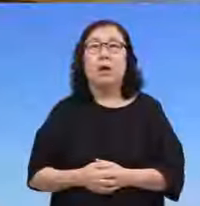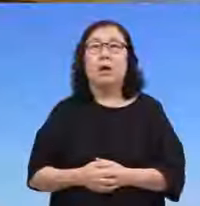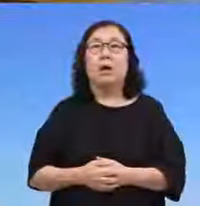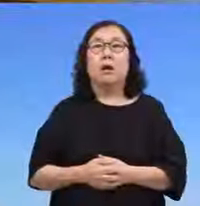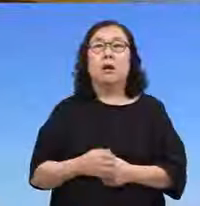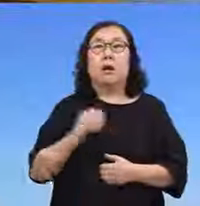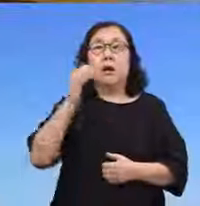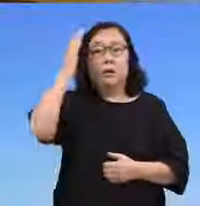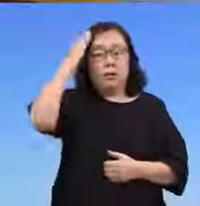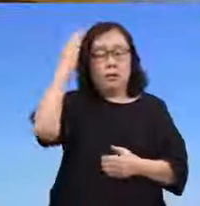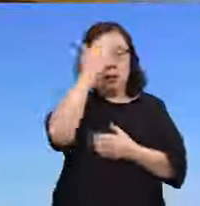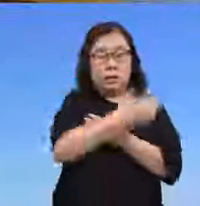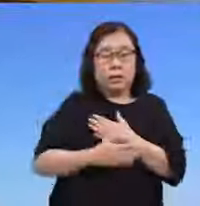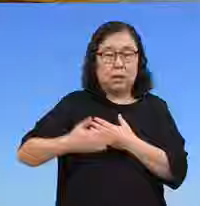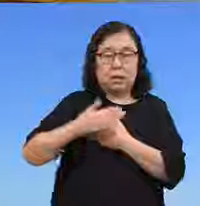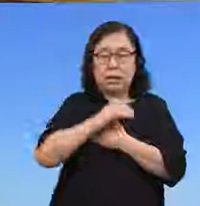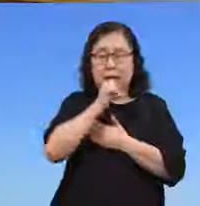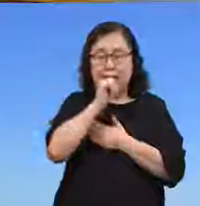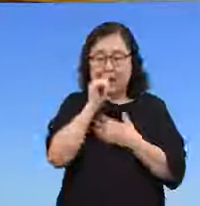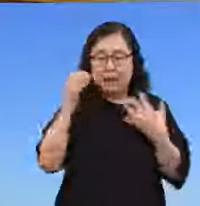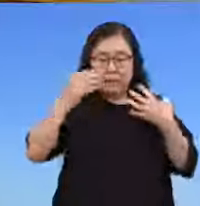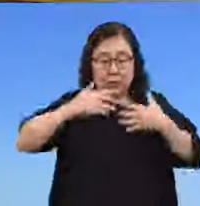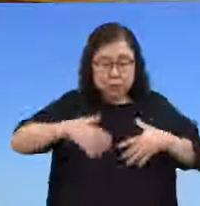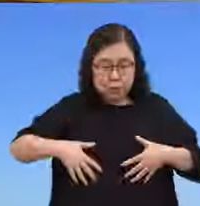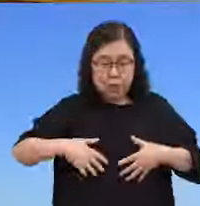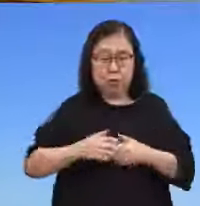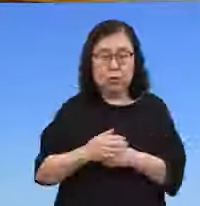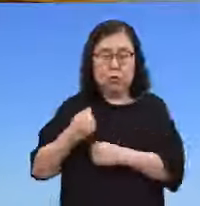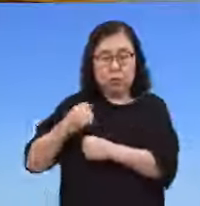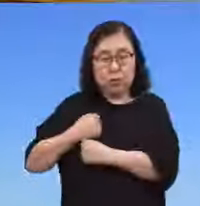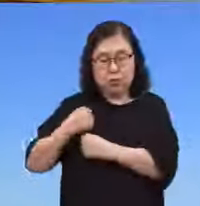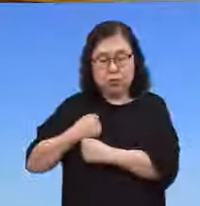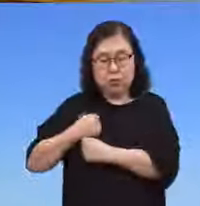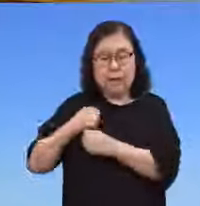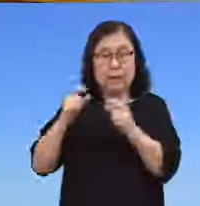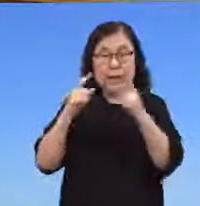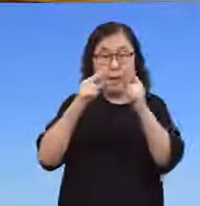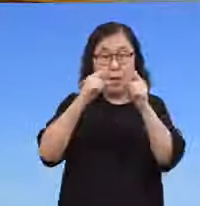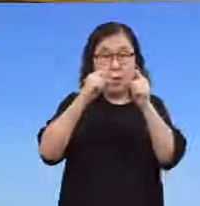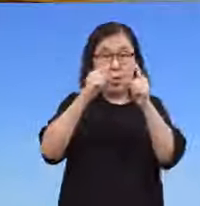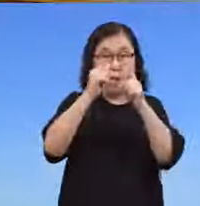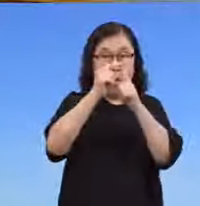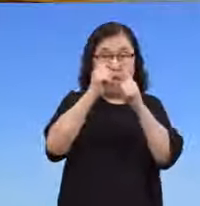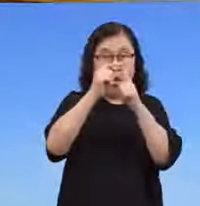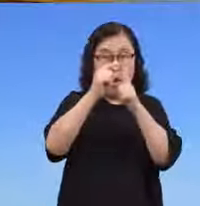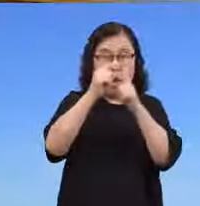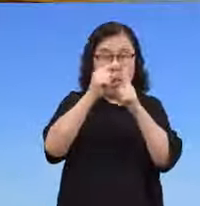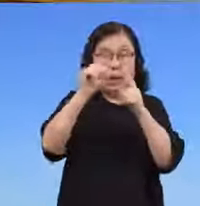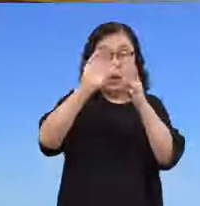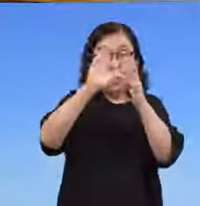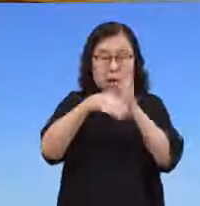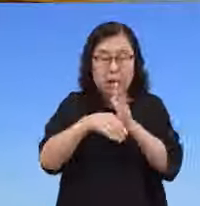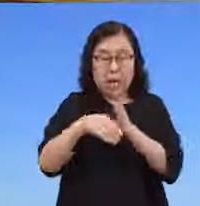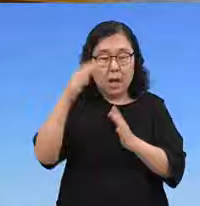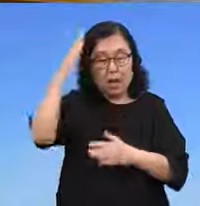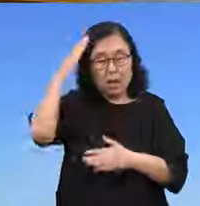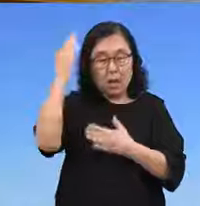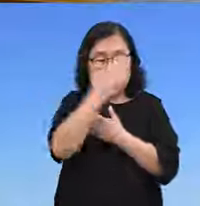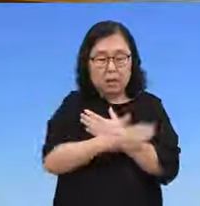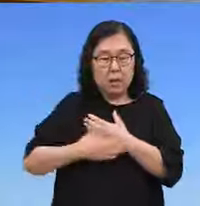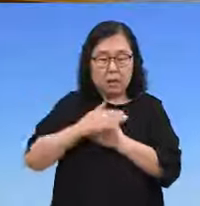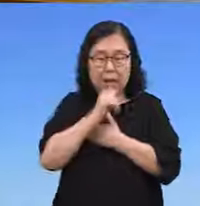여러분이 우리말로도 전신갑주 이 표현이 이게 군사 용어이지만요, 자료를 보니까 그